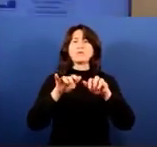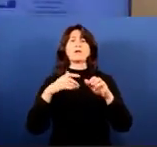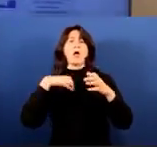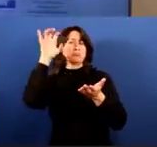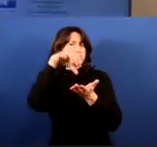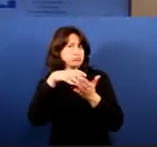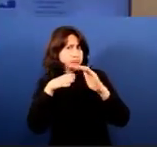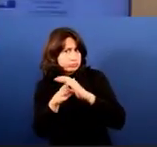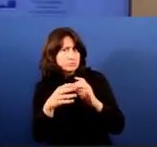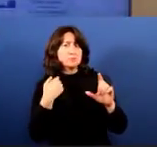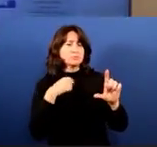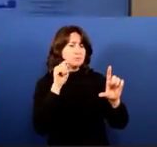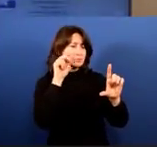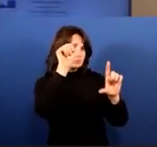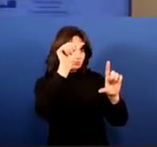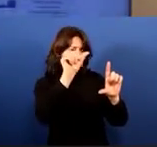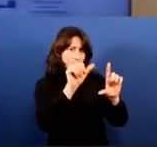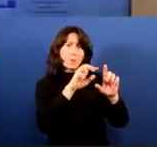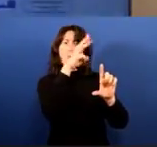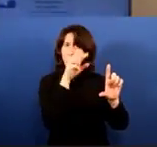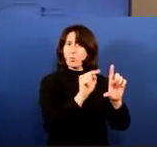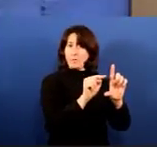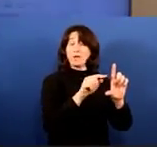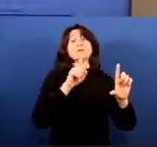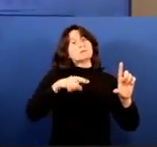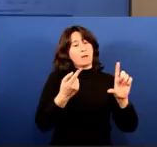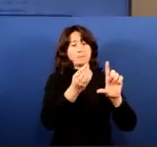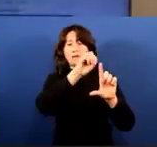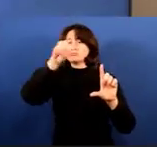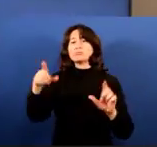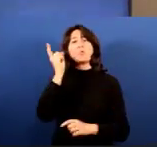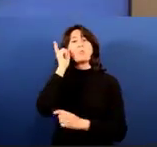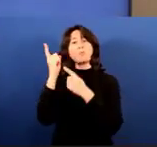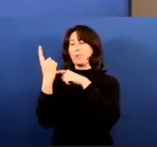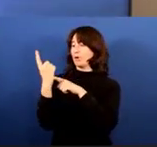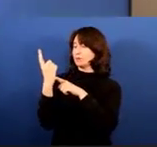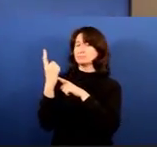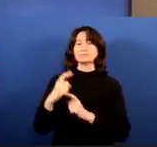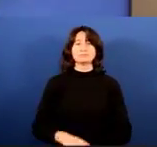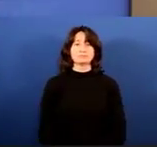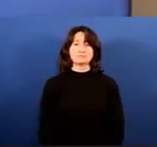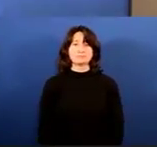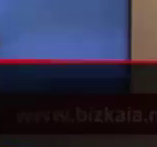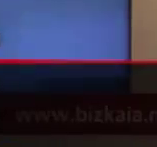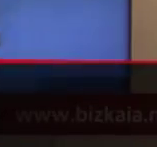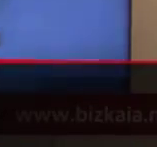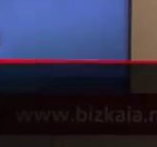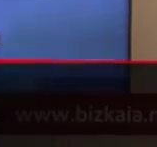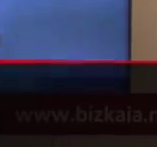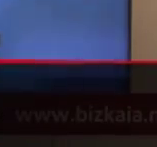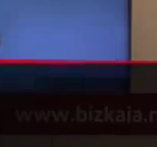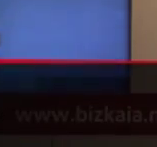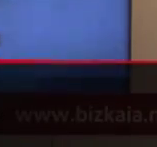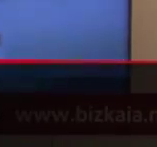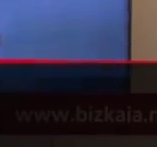irubebikoitza.gizlur.com plataforma informatikoa garatu baitu. Plataforma horrek eskugarri dauden lurzatien katalogoa du, eta besteak beste